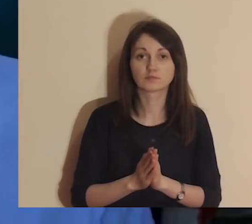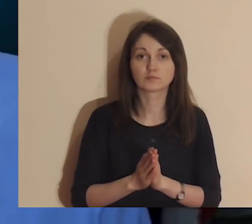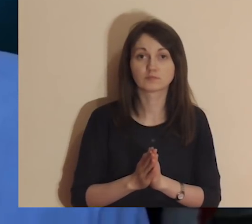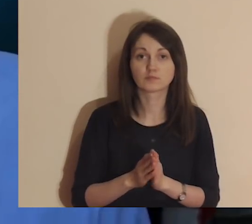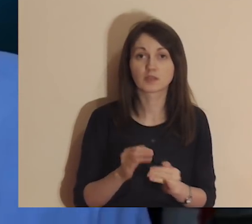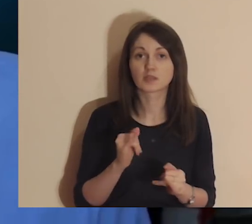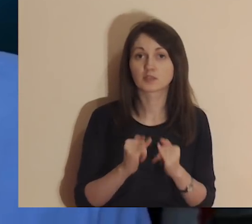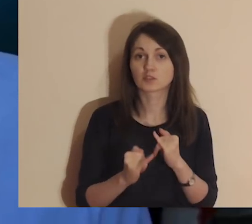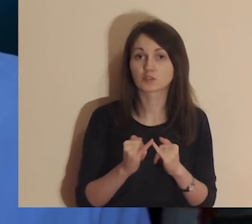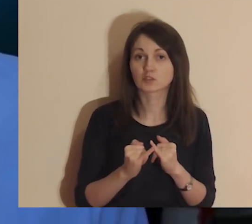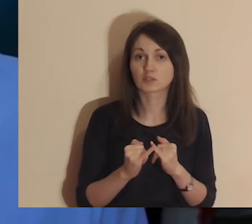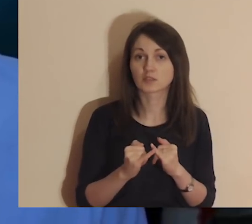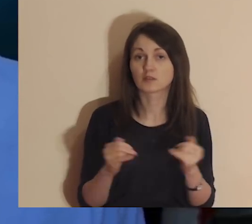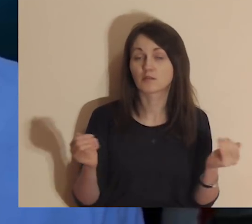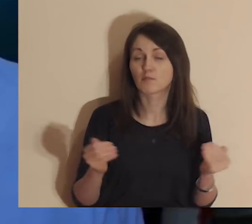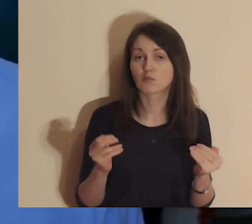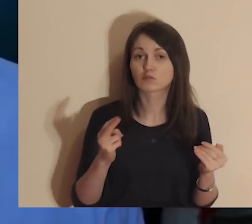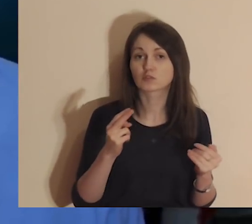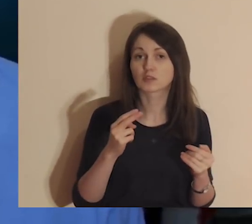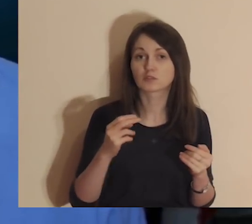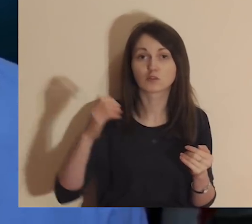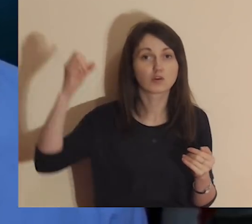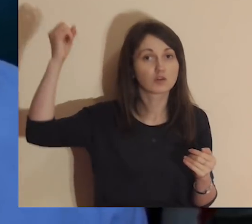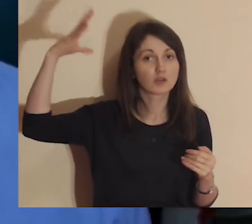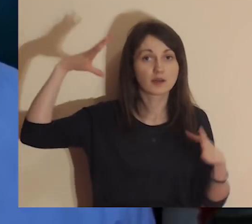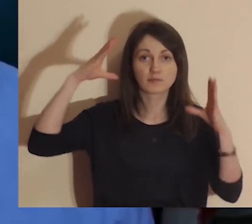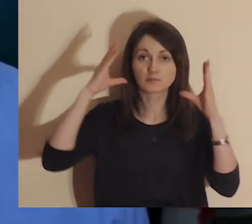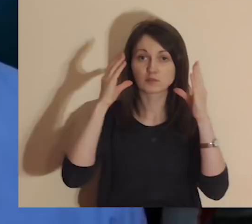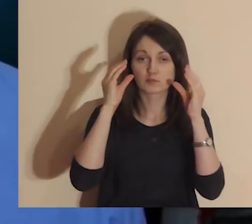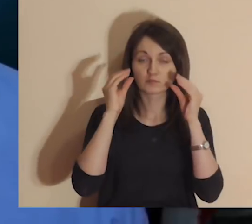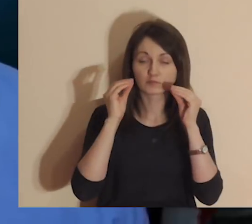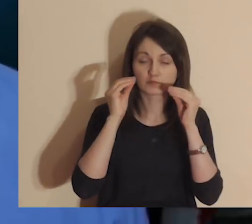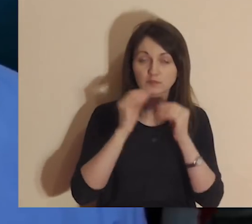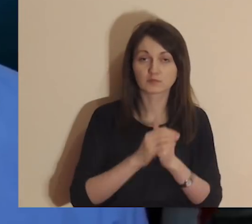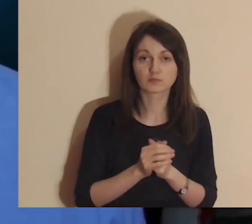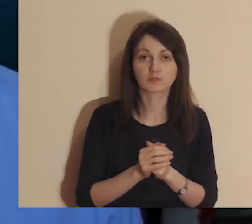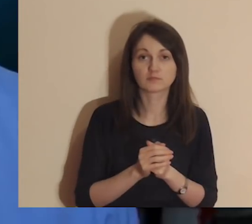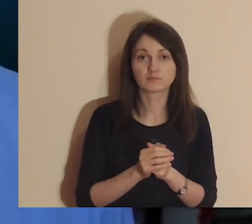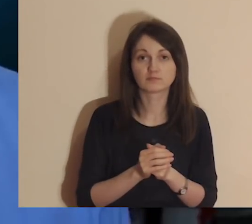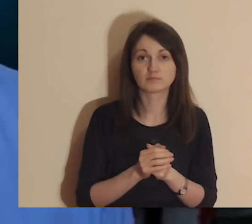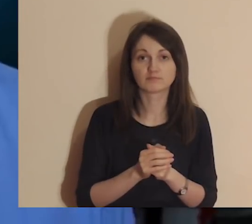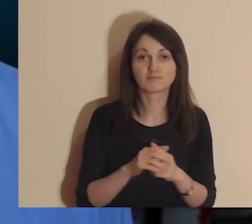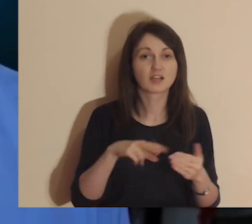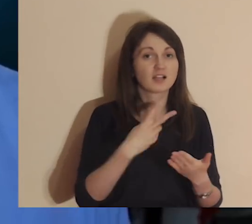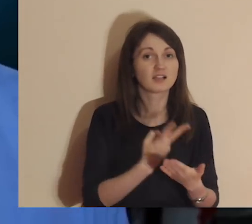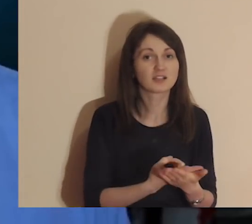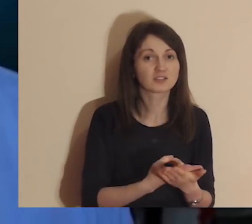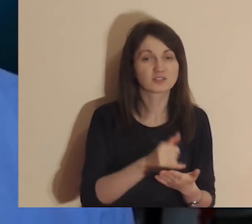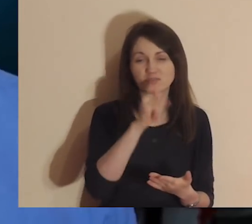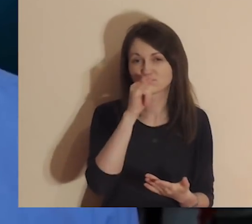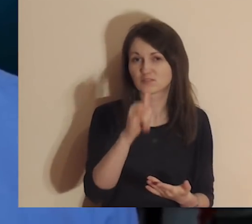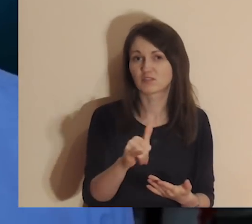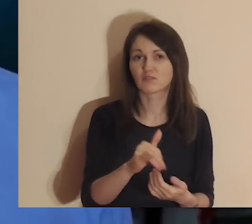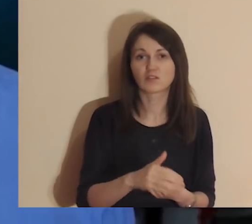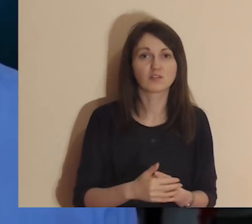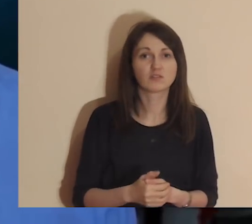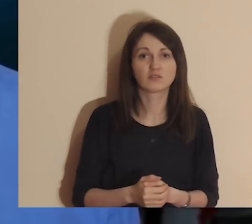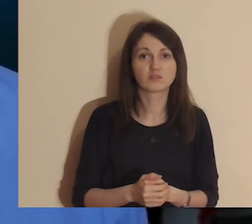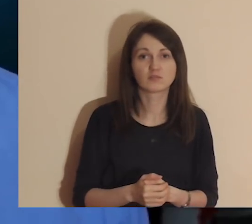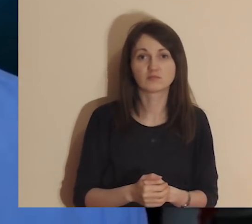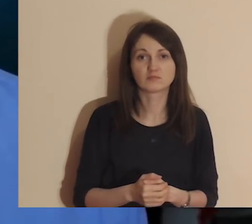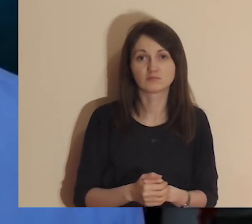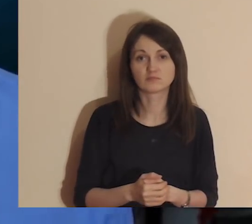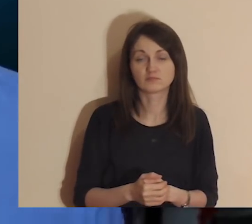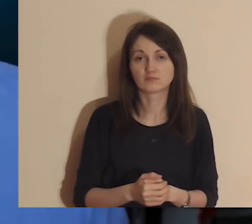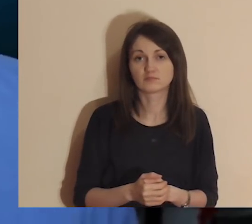modlić. I jeśli możecie, to przygaście światło. Pamiętajcie, że pozycja leżąca nie sprzyja